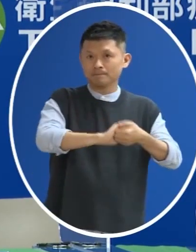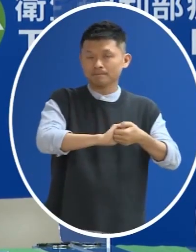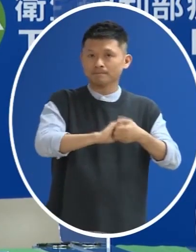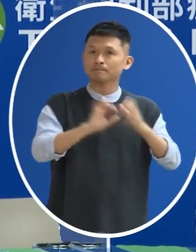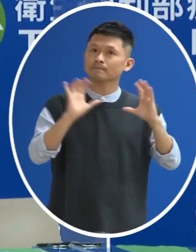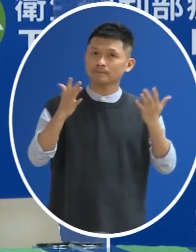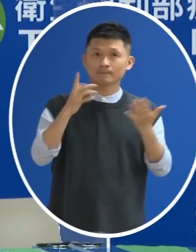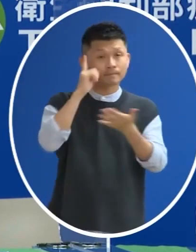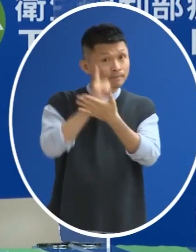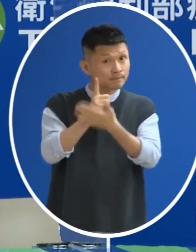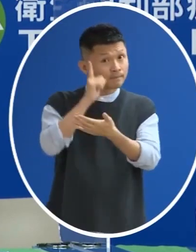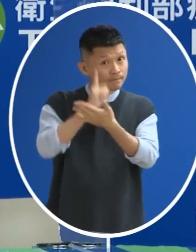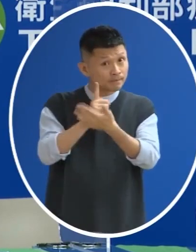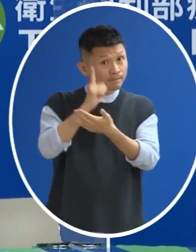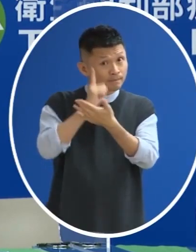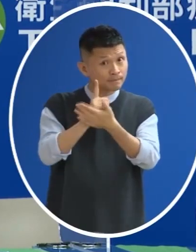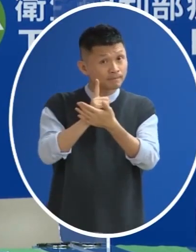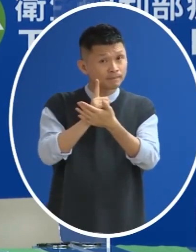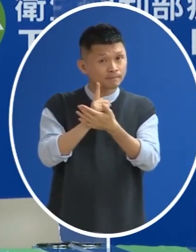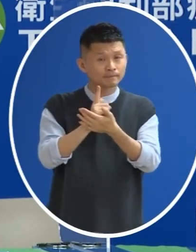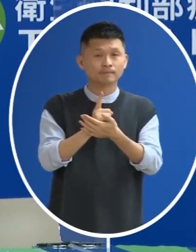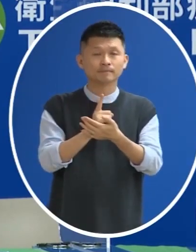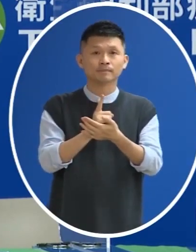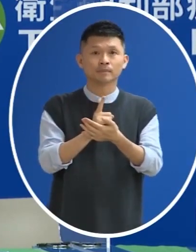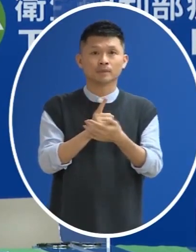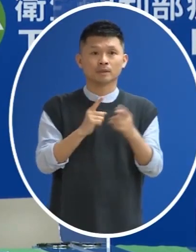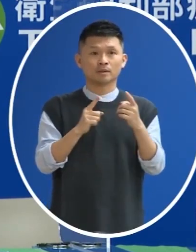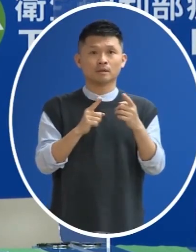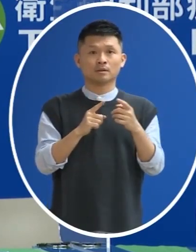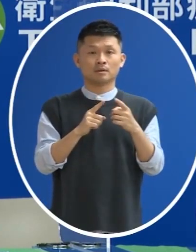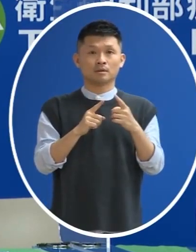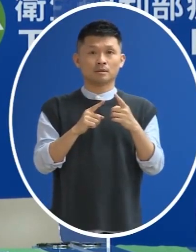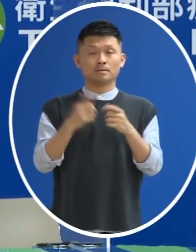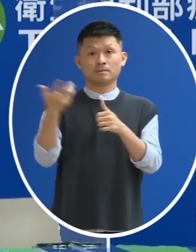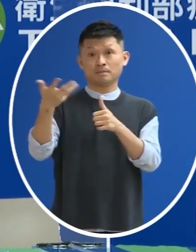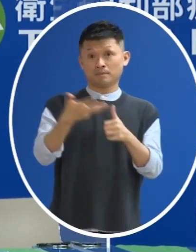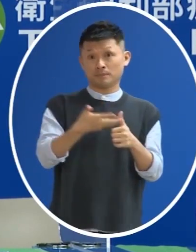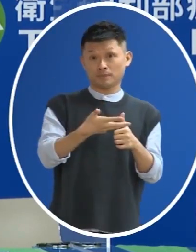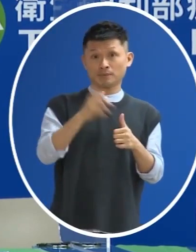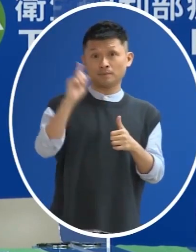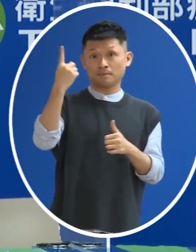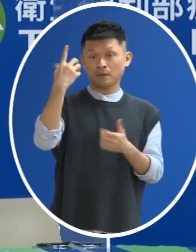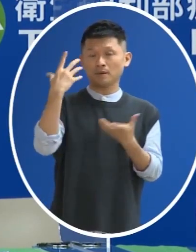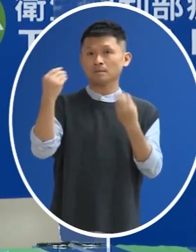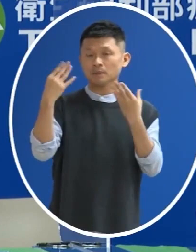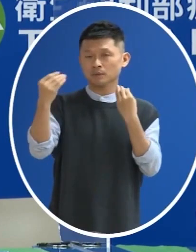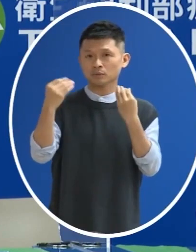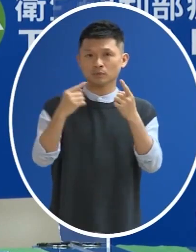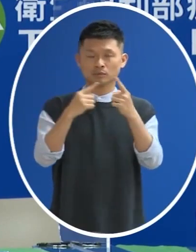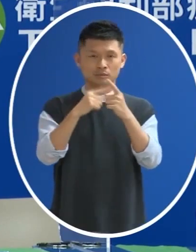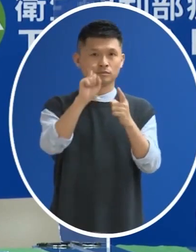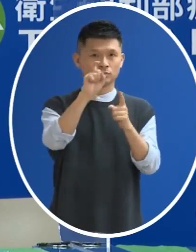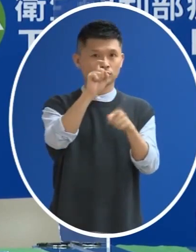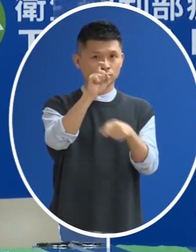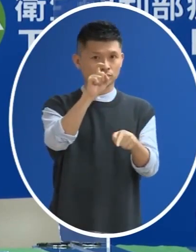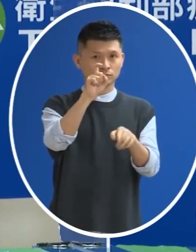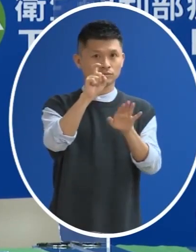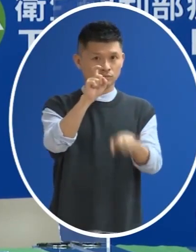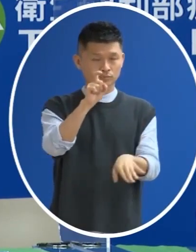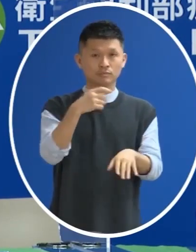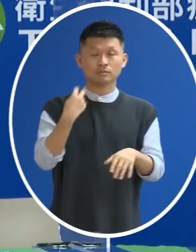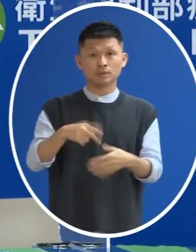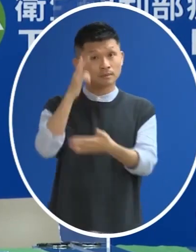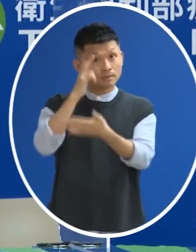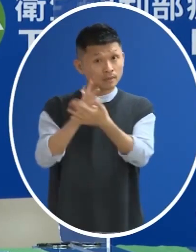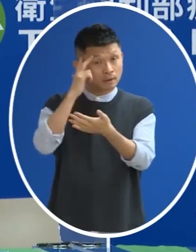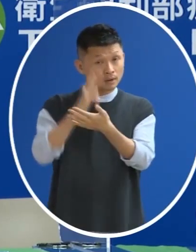大概是每天，好，就少于十人的不明哈，那不明感染源的病例，那每一周哈